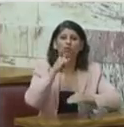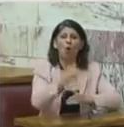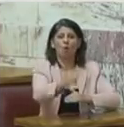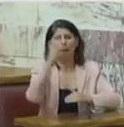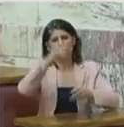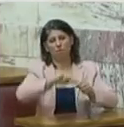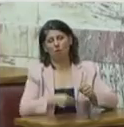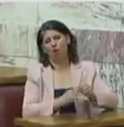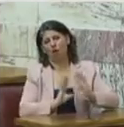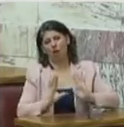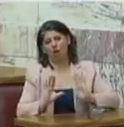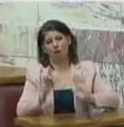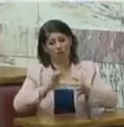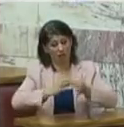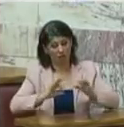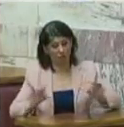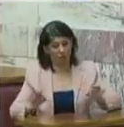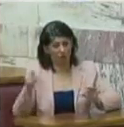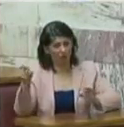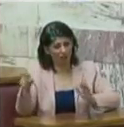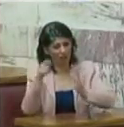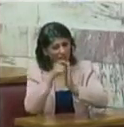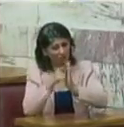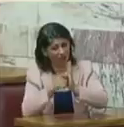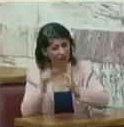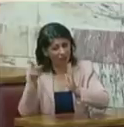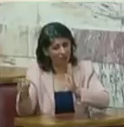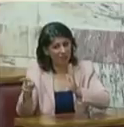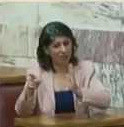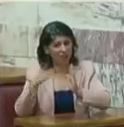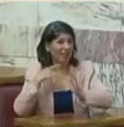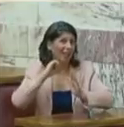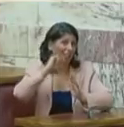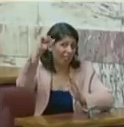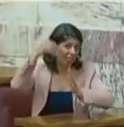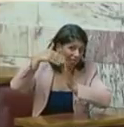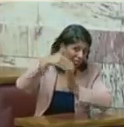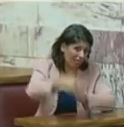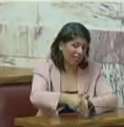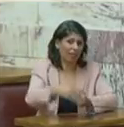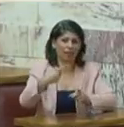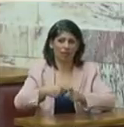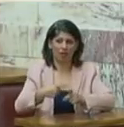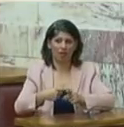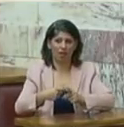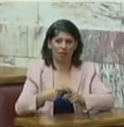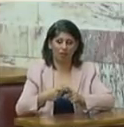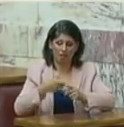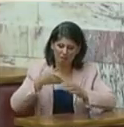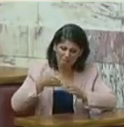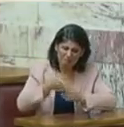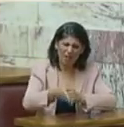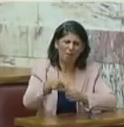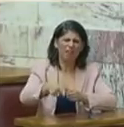η ιστορία θα σας καταγράψει ότι εσείς χρεοκοπήσατε τη χώρα και μας βάλατε σε αυτό το βαθύ